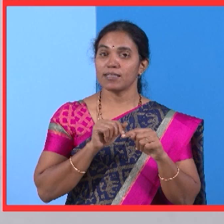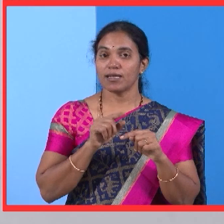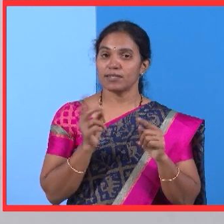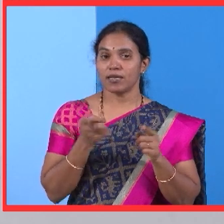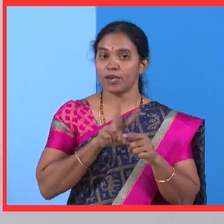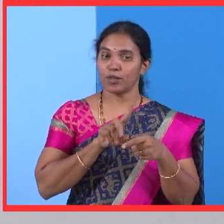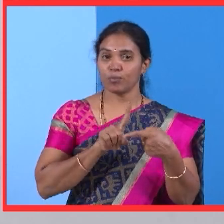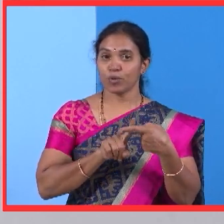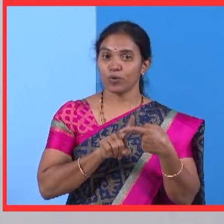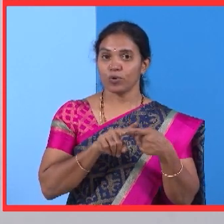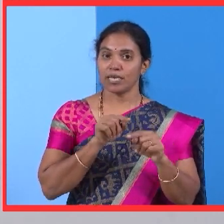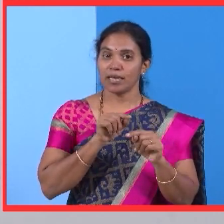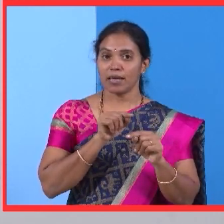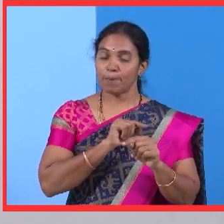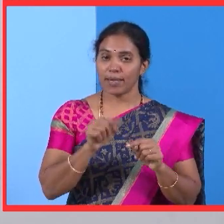மற்றும்